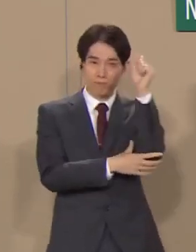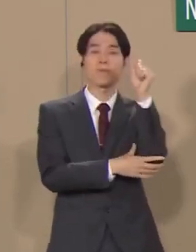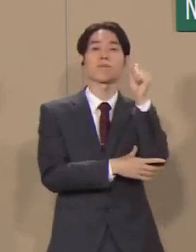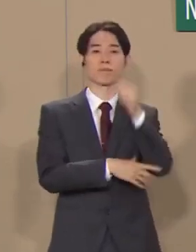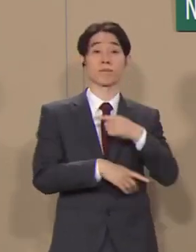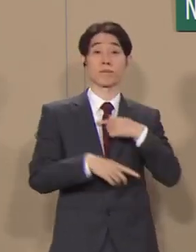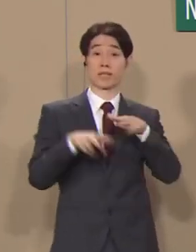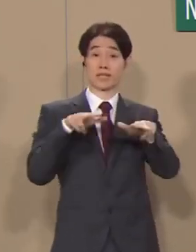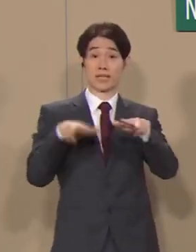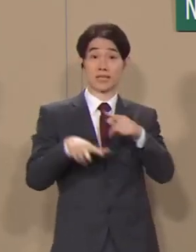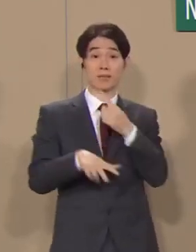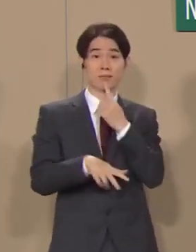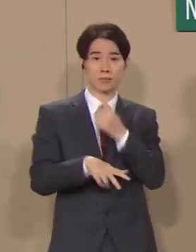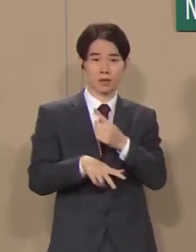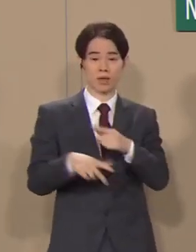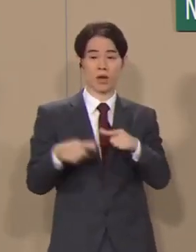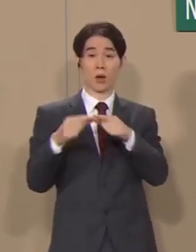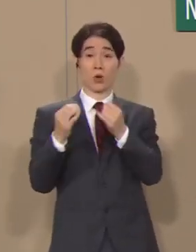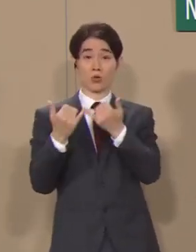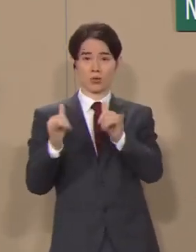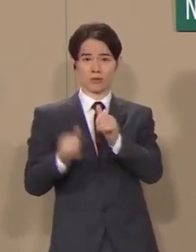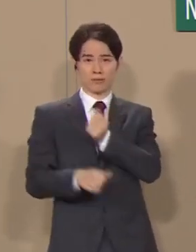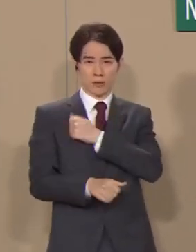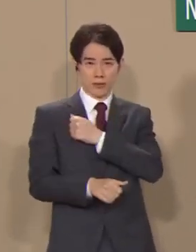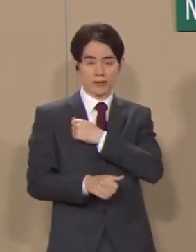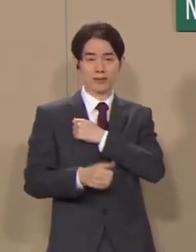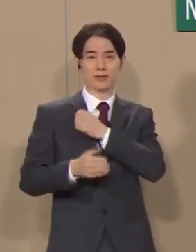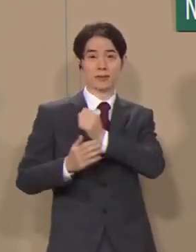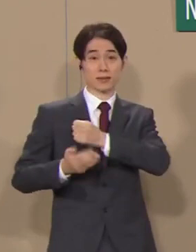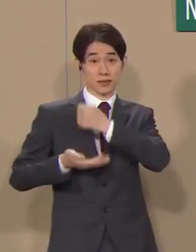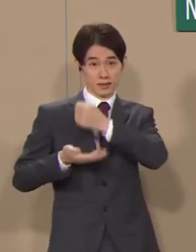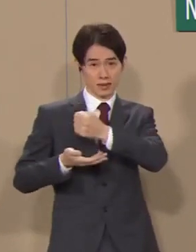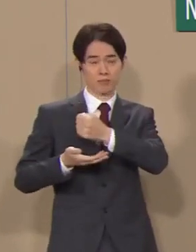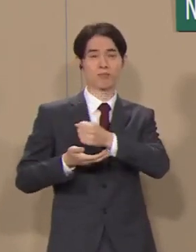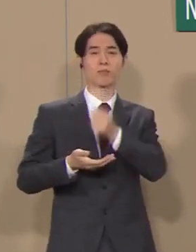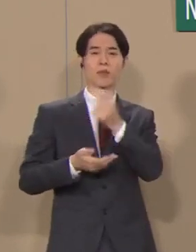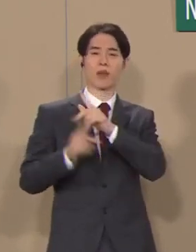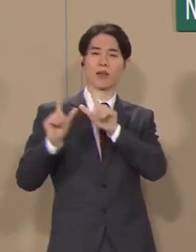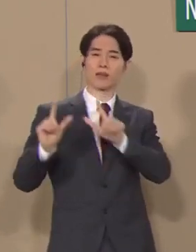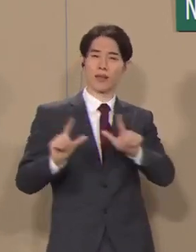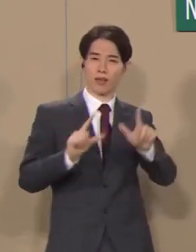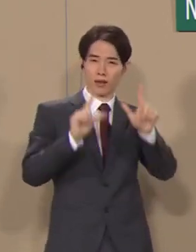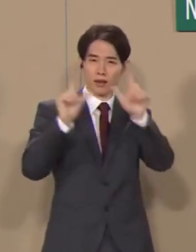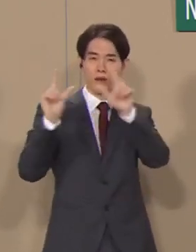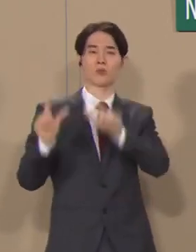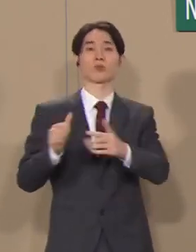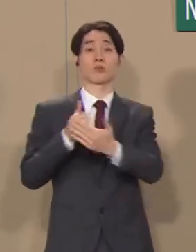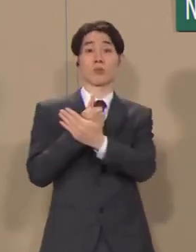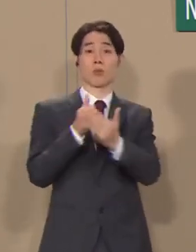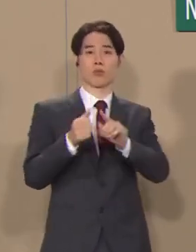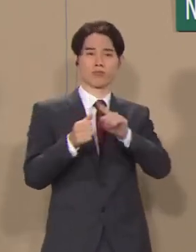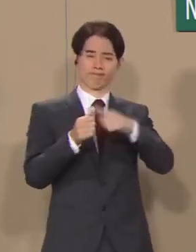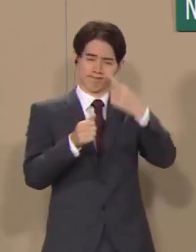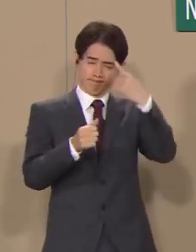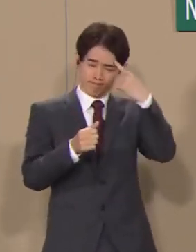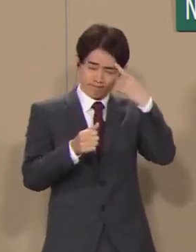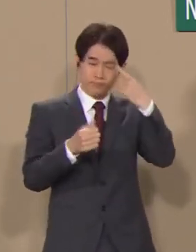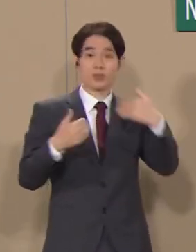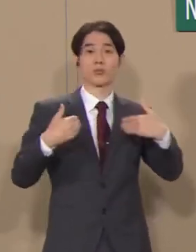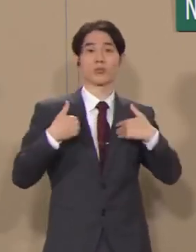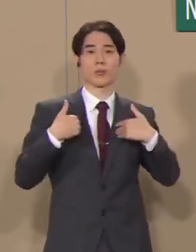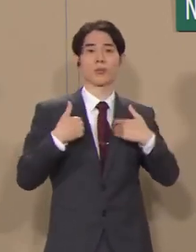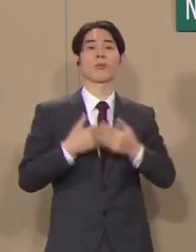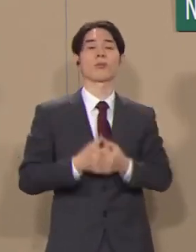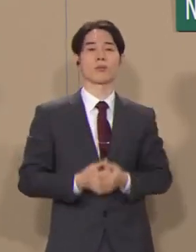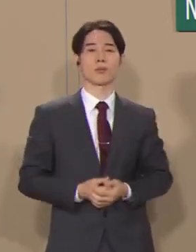政治家は常に国民の生命と財産と穏やかな暮らしを守るたことを一番に考えなければなりませ